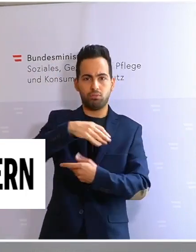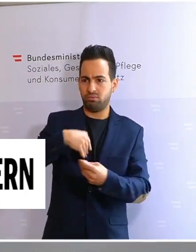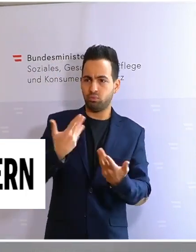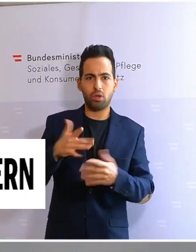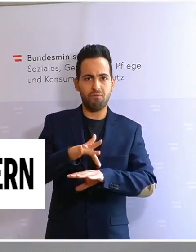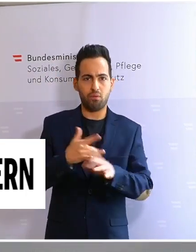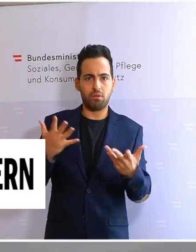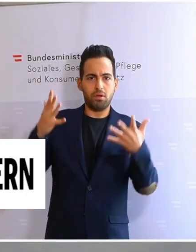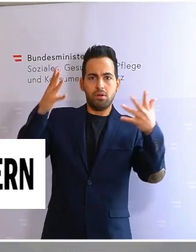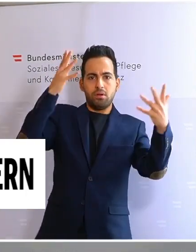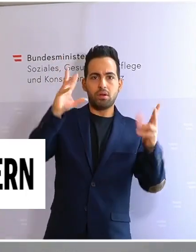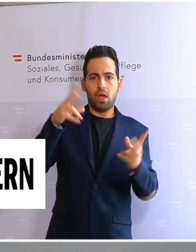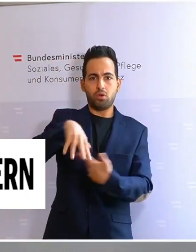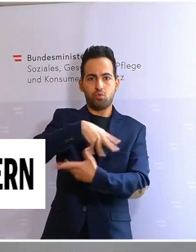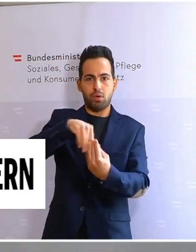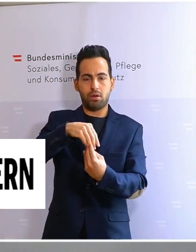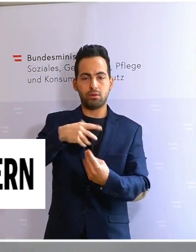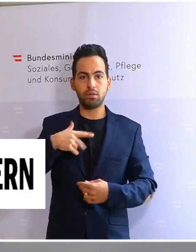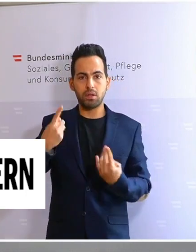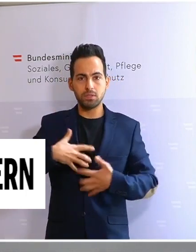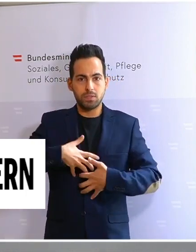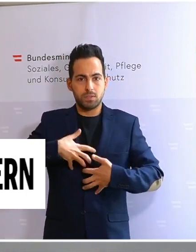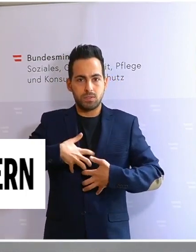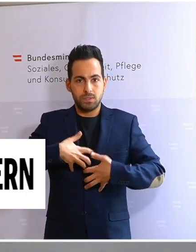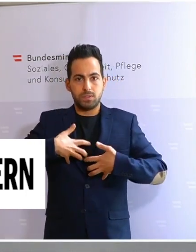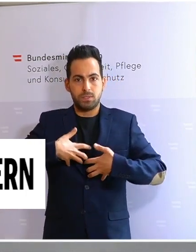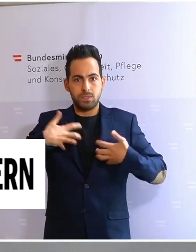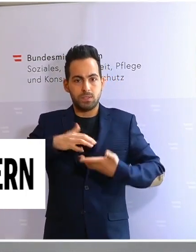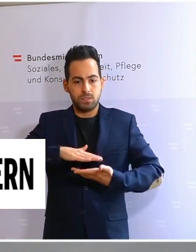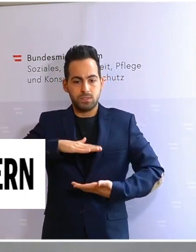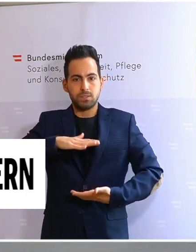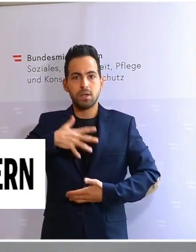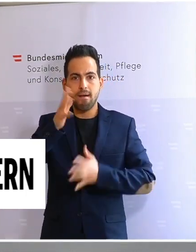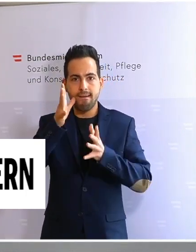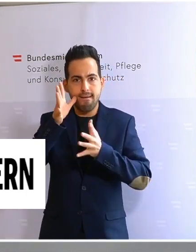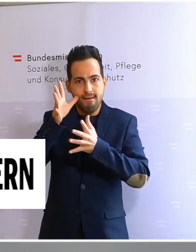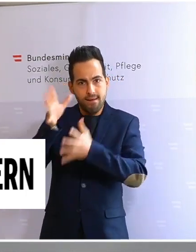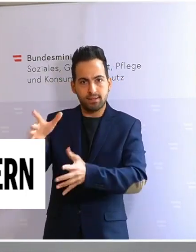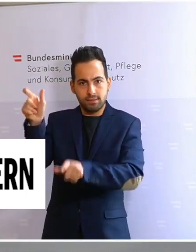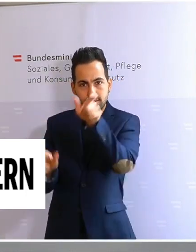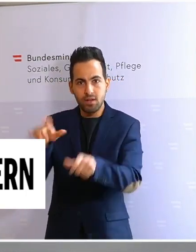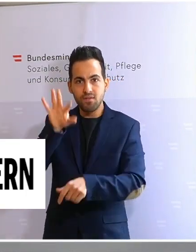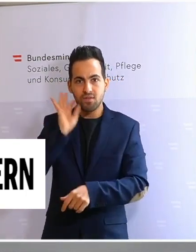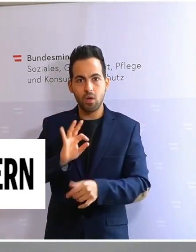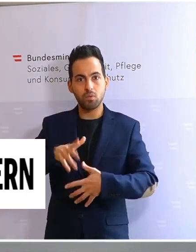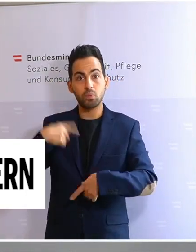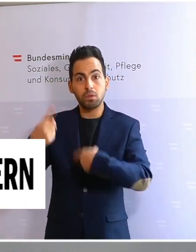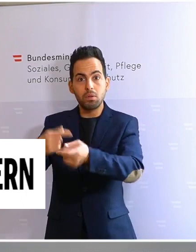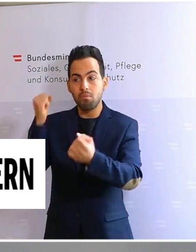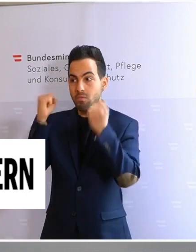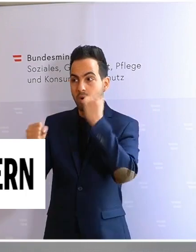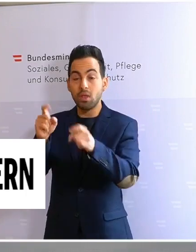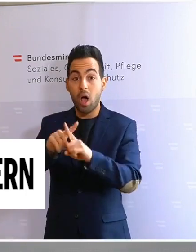Der Hass gegen Frauen, der dann letztlich zu Gewalt und sogar Mord führt, beginnt oft im Kleinen, auch in der